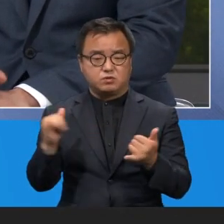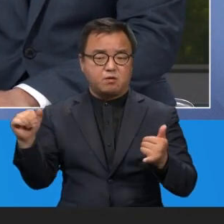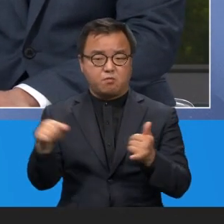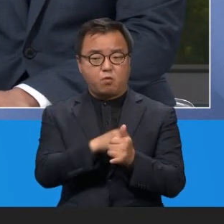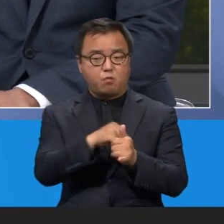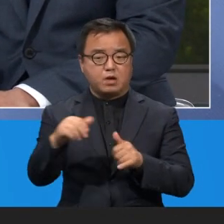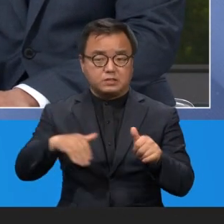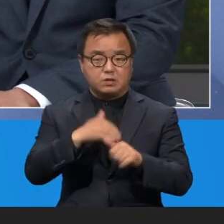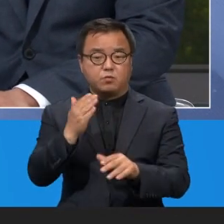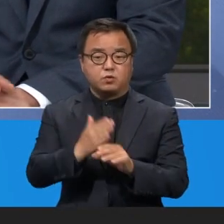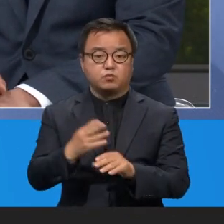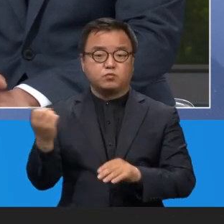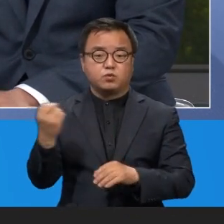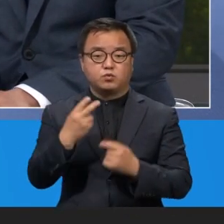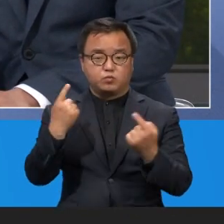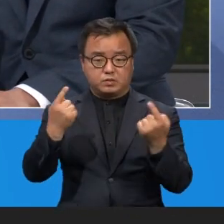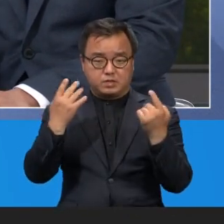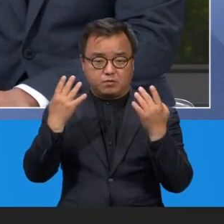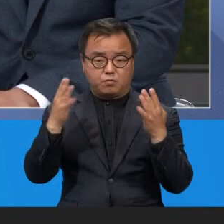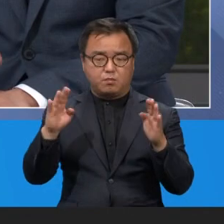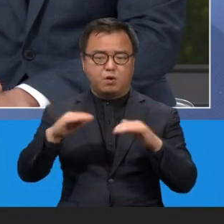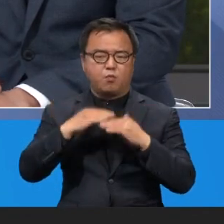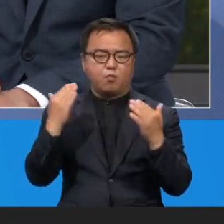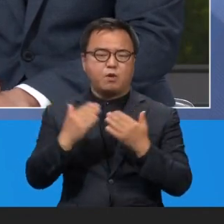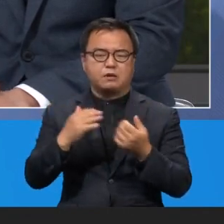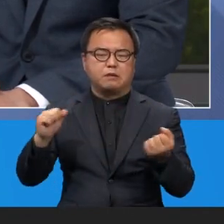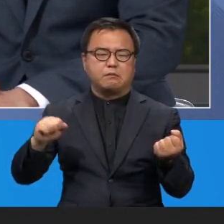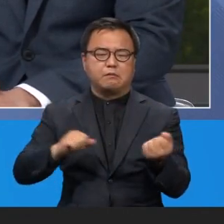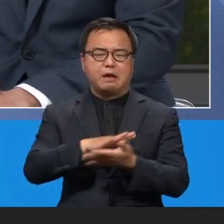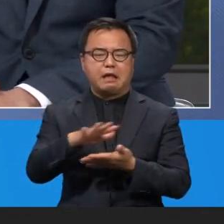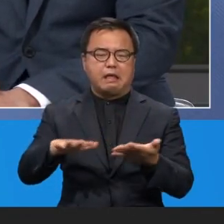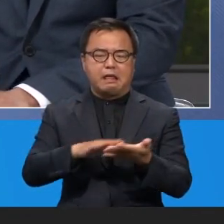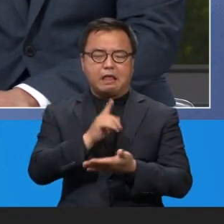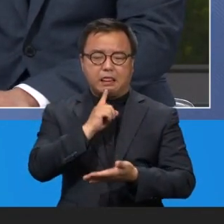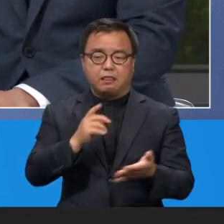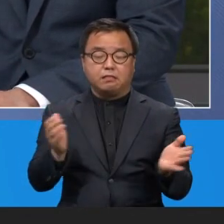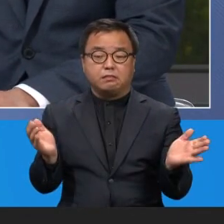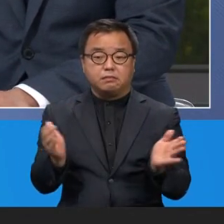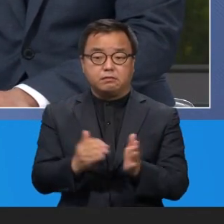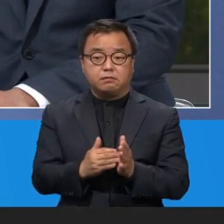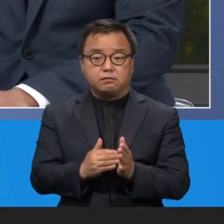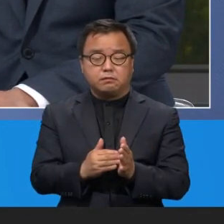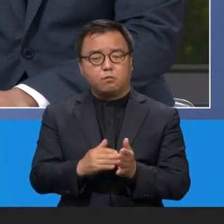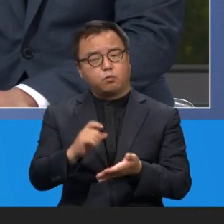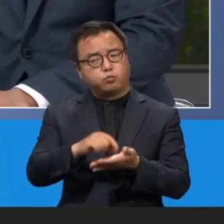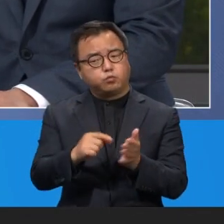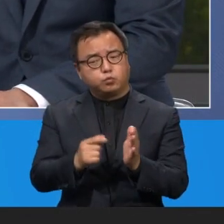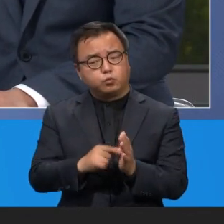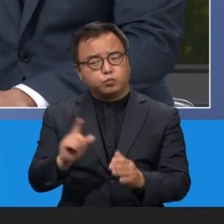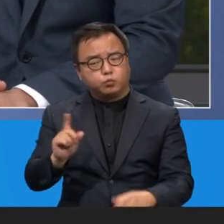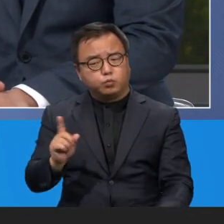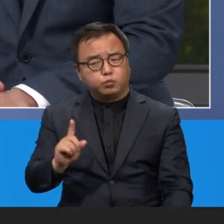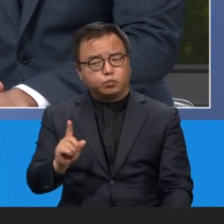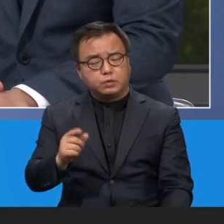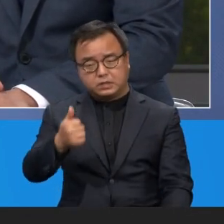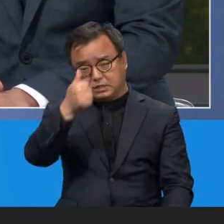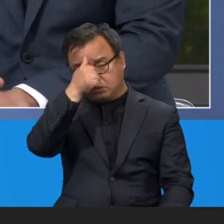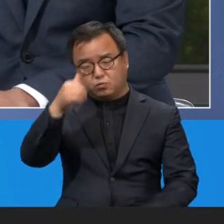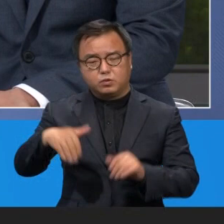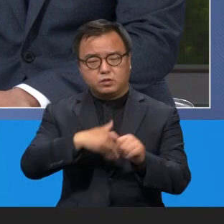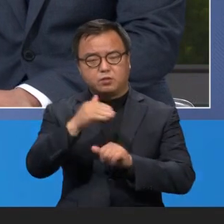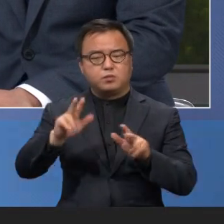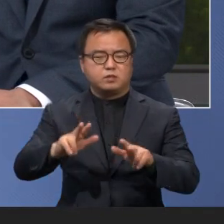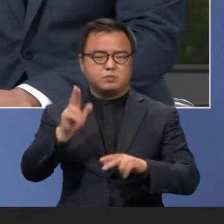4 또 대학은 레베 짓 을 하고 완전히 초토화 됐다 고 전했습니다 정말 이 정도 일까 싶은데 최근 인도 상황 아주